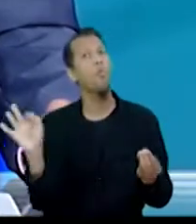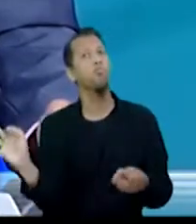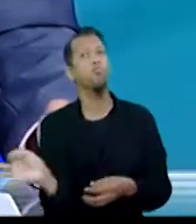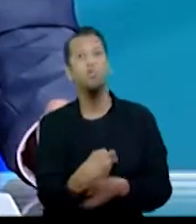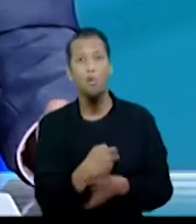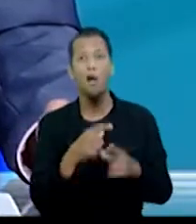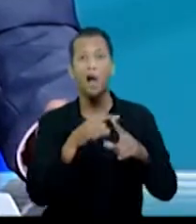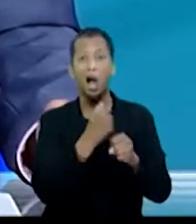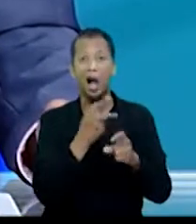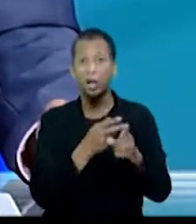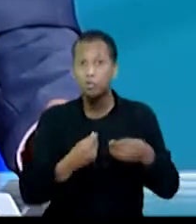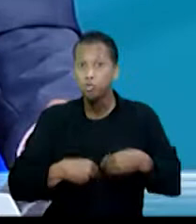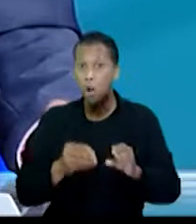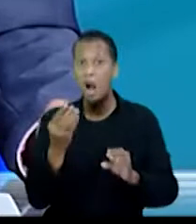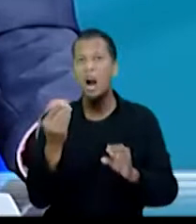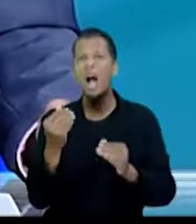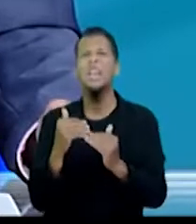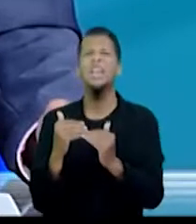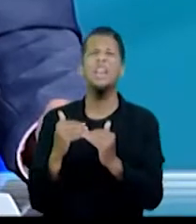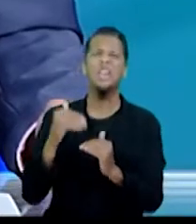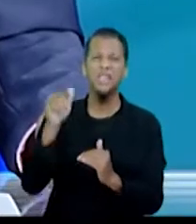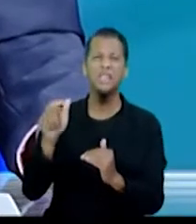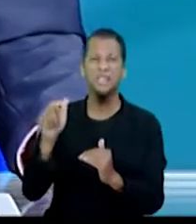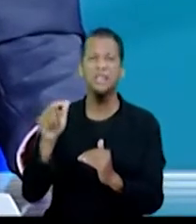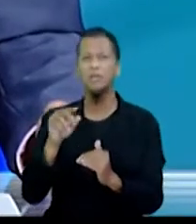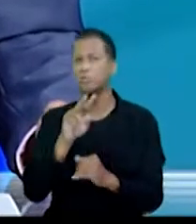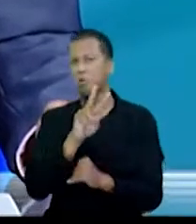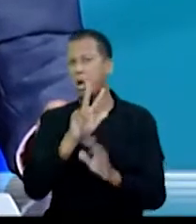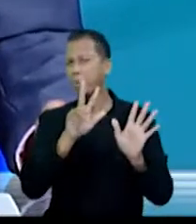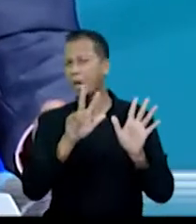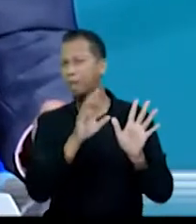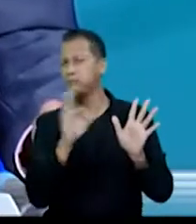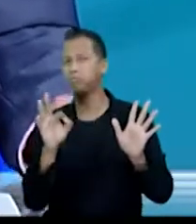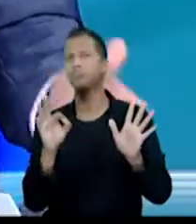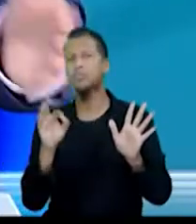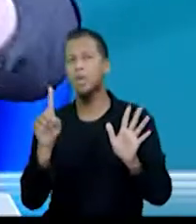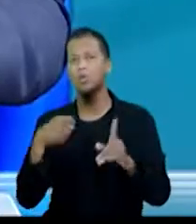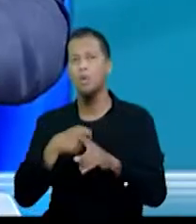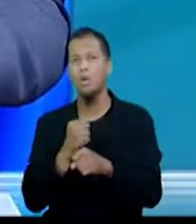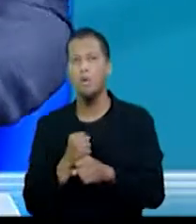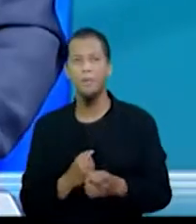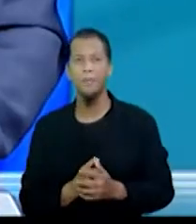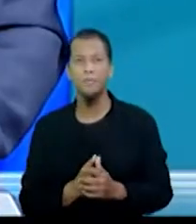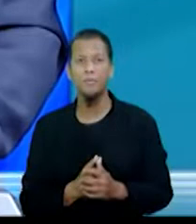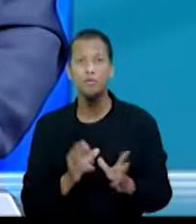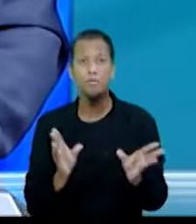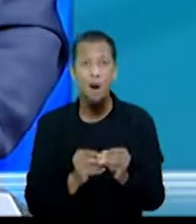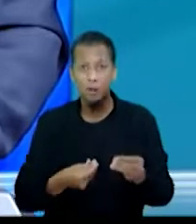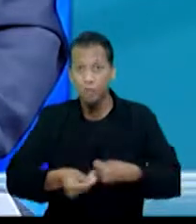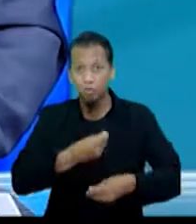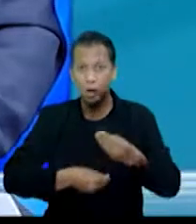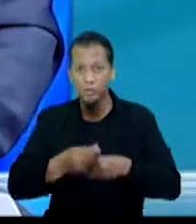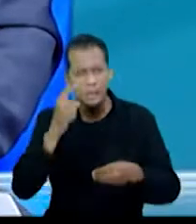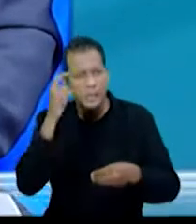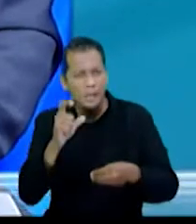dengan harga tinggi mencapai Rp28.000 per kilogram. Sejumlah pedagang pun mensiasati dengan membuat minyak goreng curah